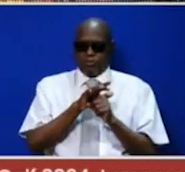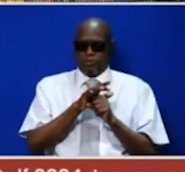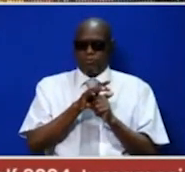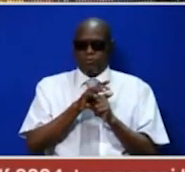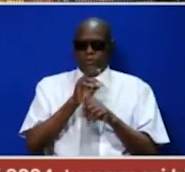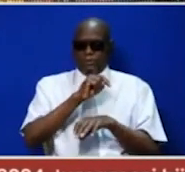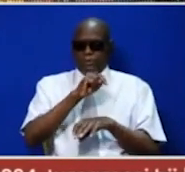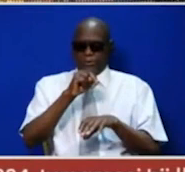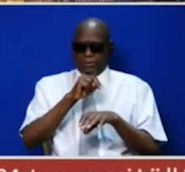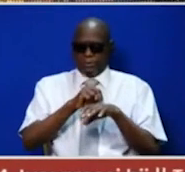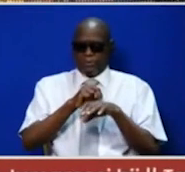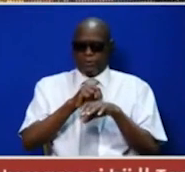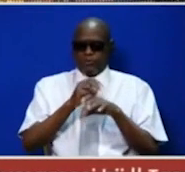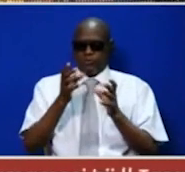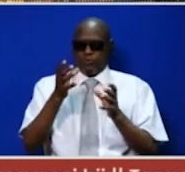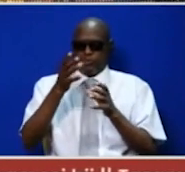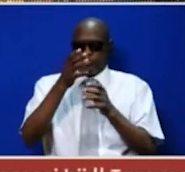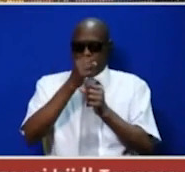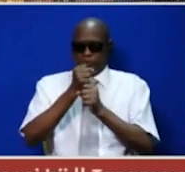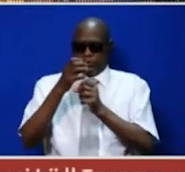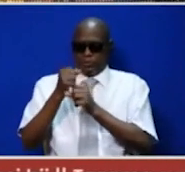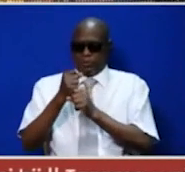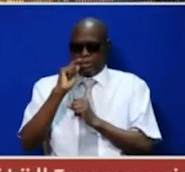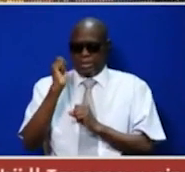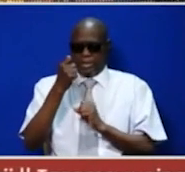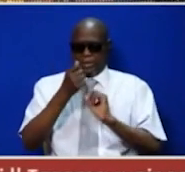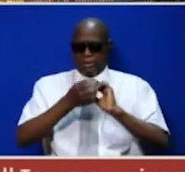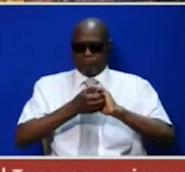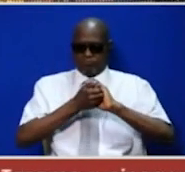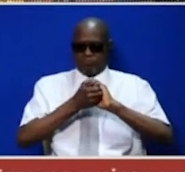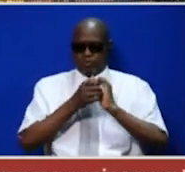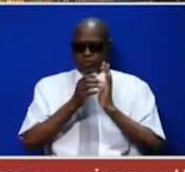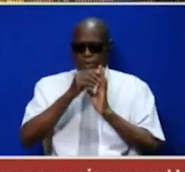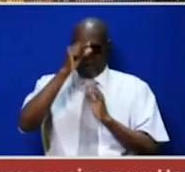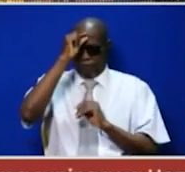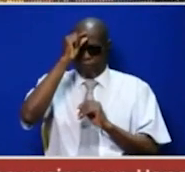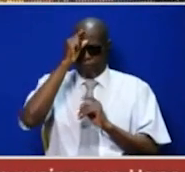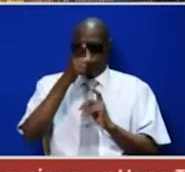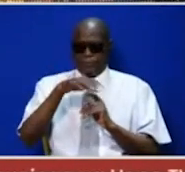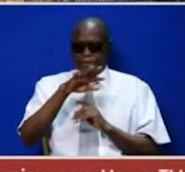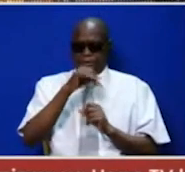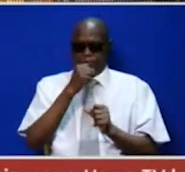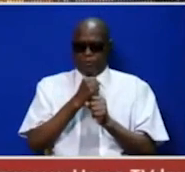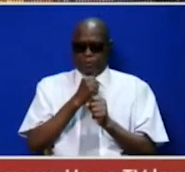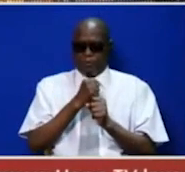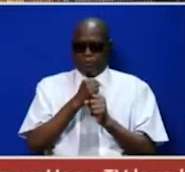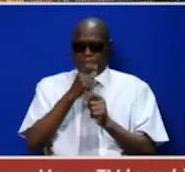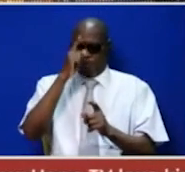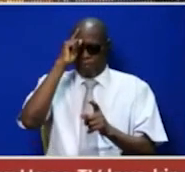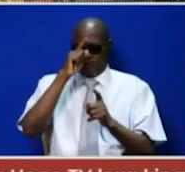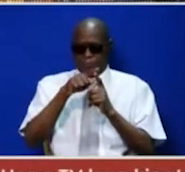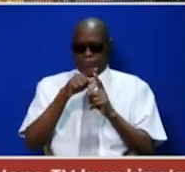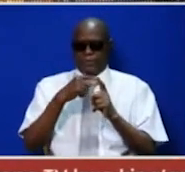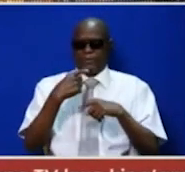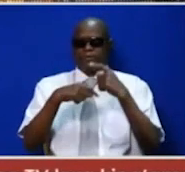wa Mataifa nchini Kenya ushirikiano na serikali na mashirika hayo katika utekelezaji wa malengo ya